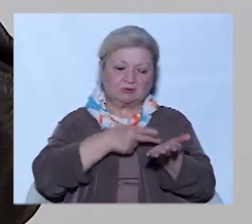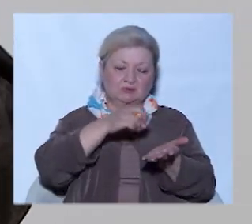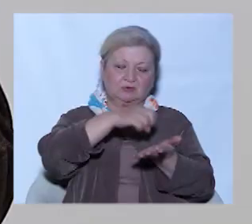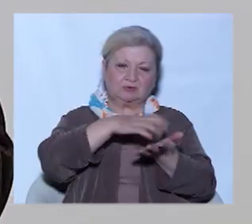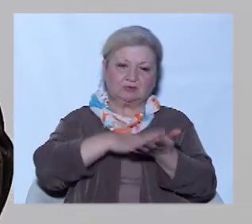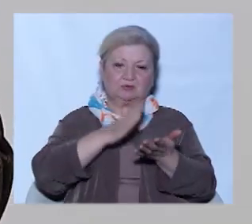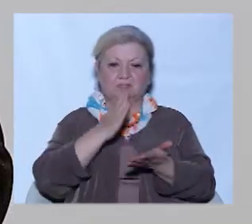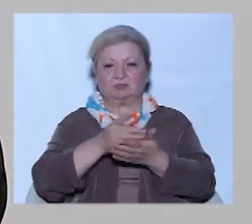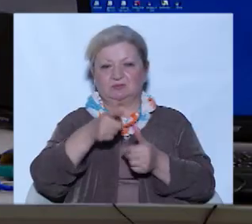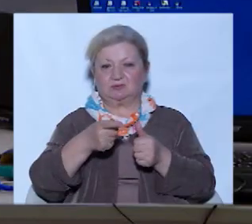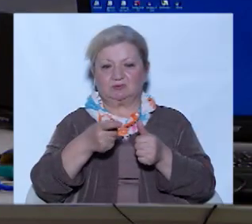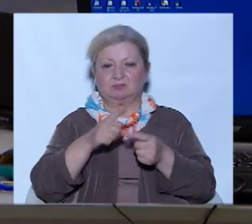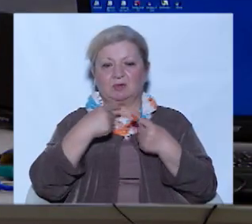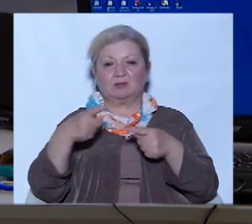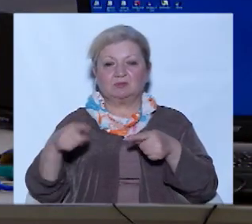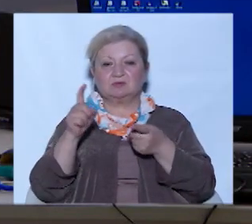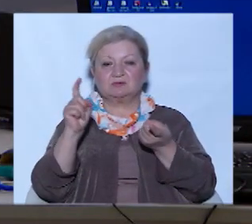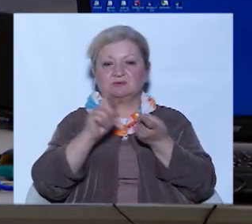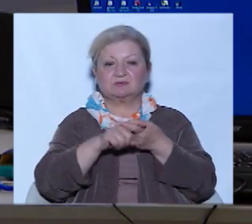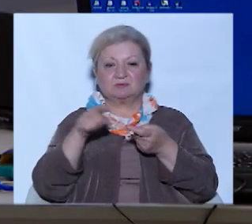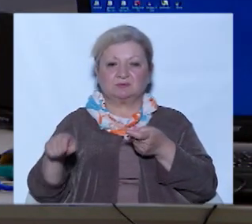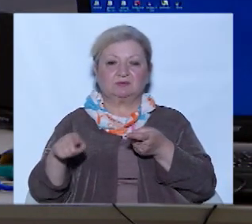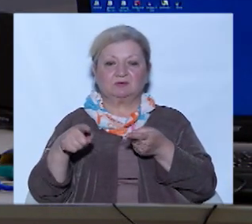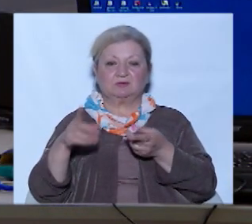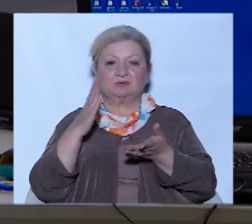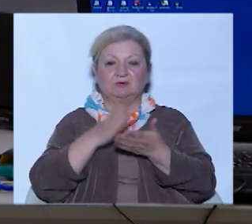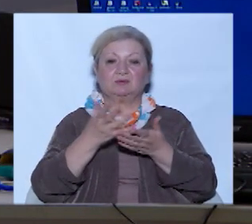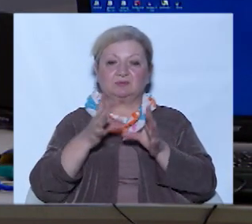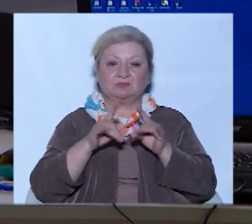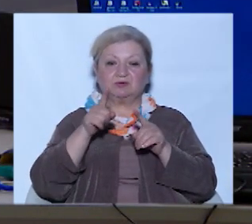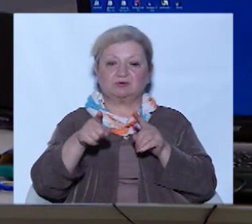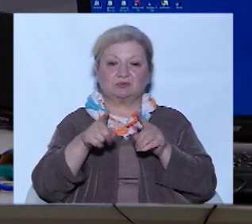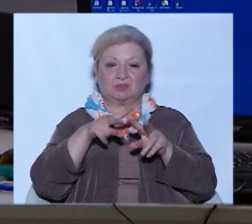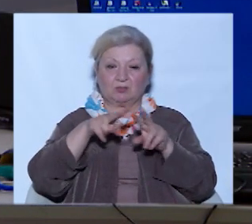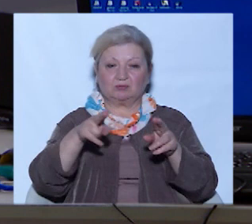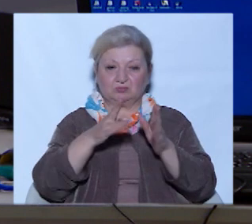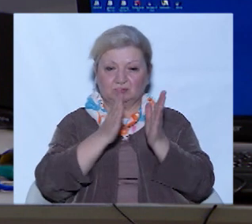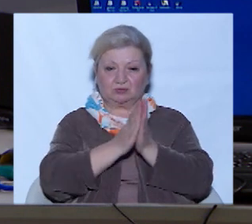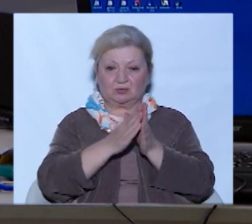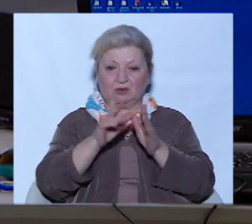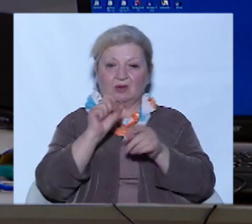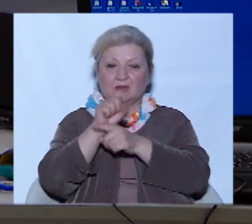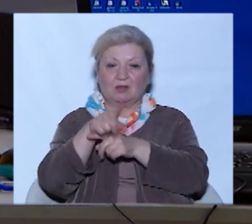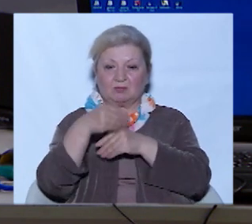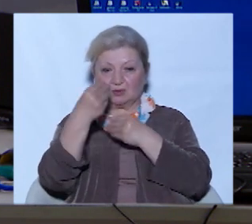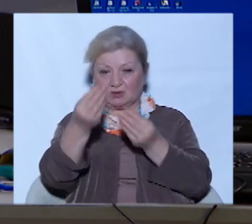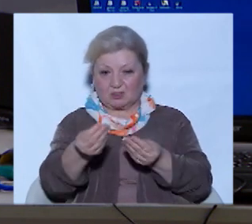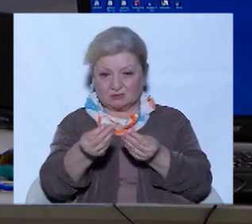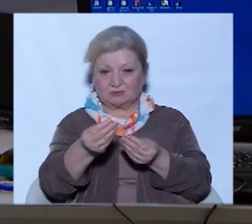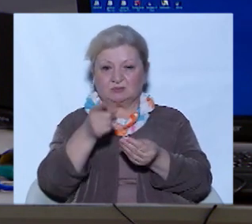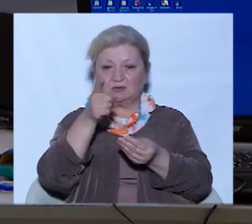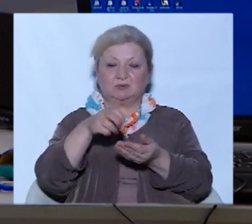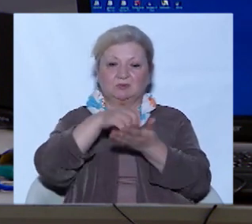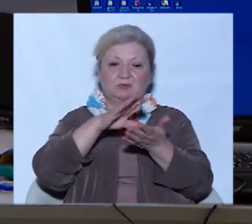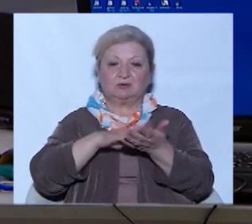ის ასახელებს ასოს, მაგრამ სხვა ფუნქცია აქვს, რომელიც არ აქვს. ის ინტერაქტიული, ანუ შენგანაც ითხოვს რაღაცა, დავალებას გაძლევს,